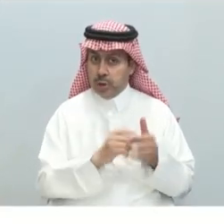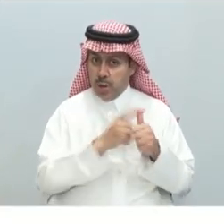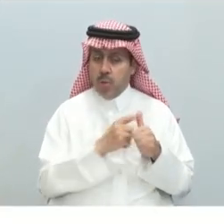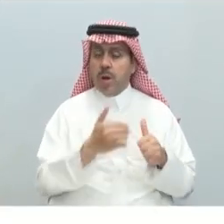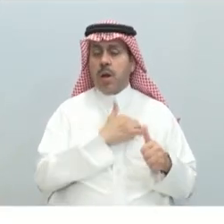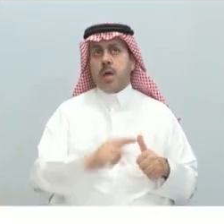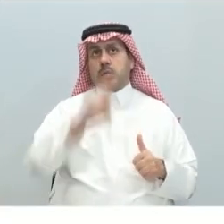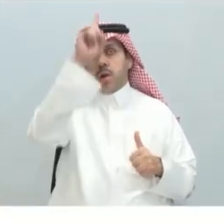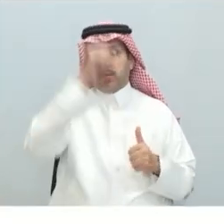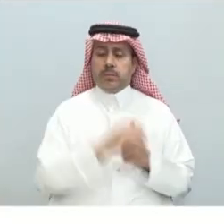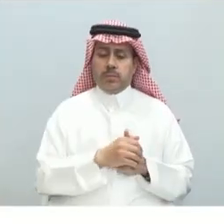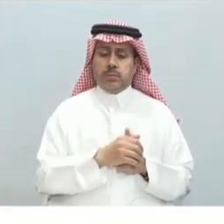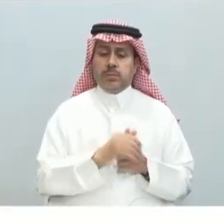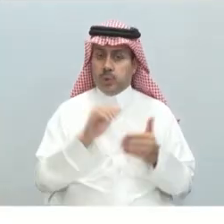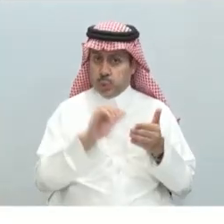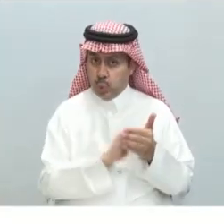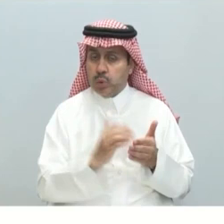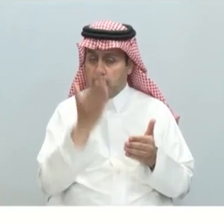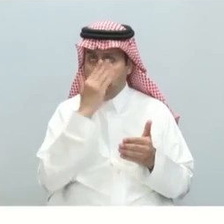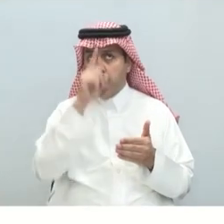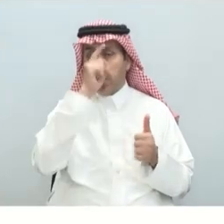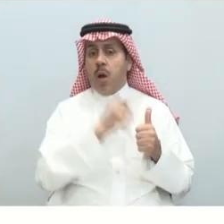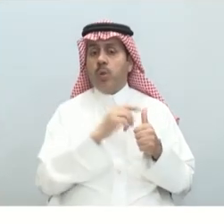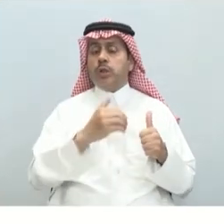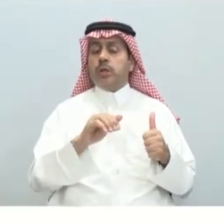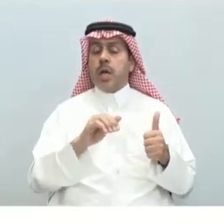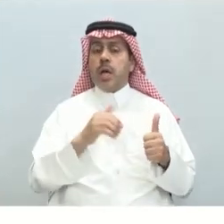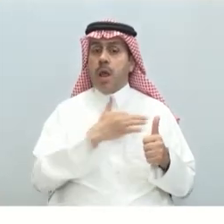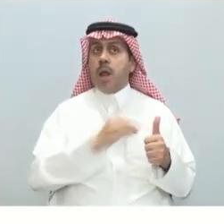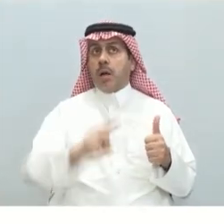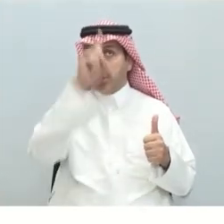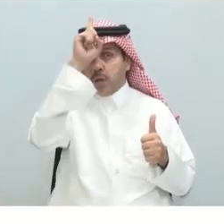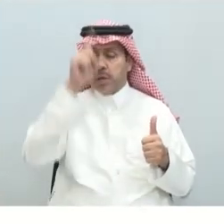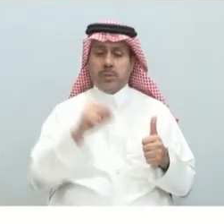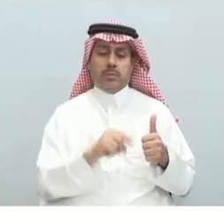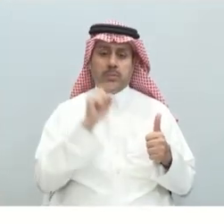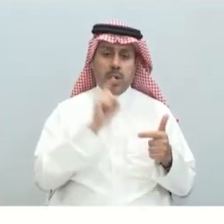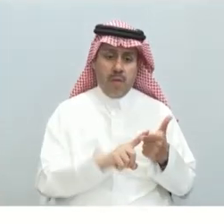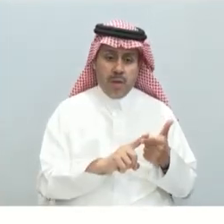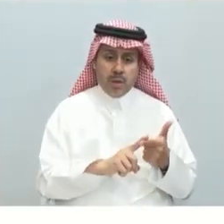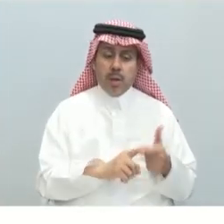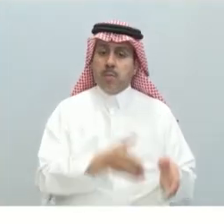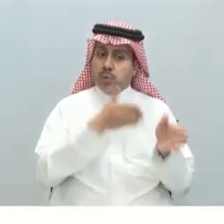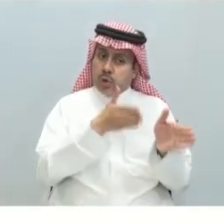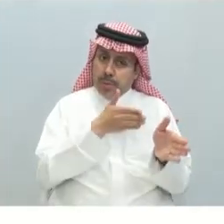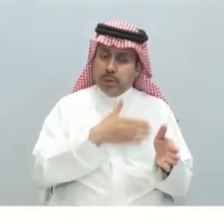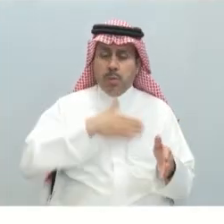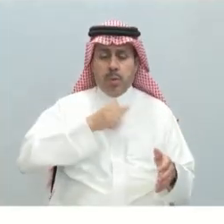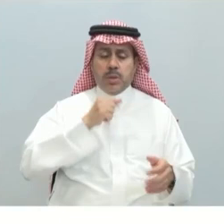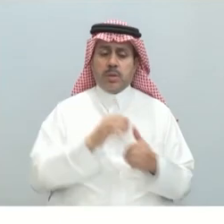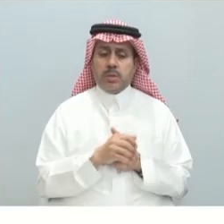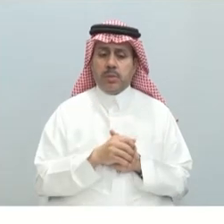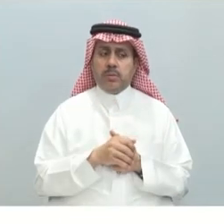الاخلاص لله عز وجل والثاني ما هو نعم احسنتم متابعه سنه